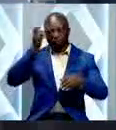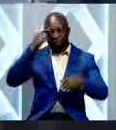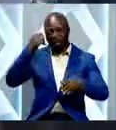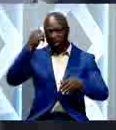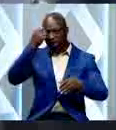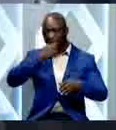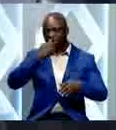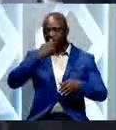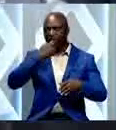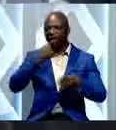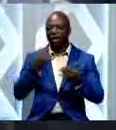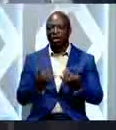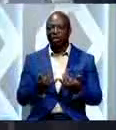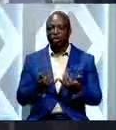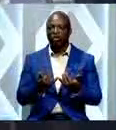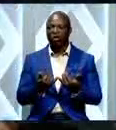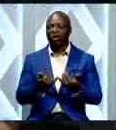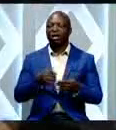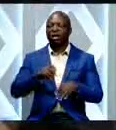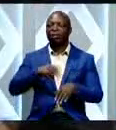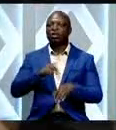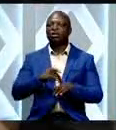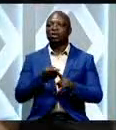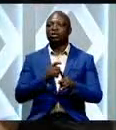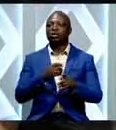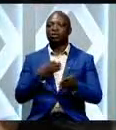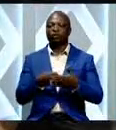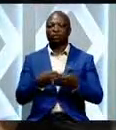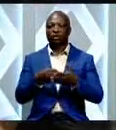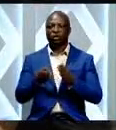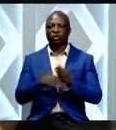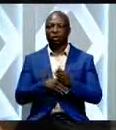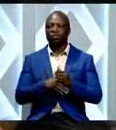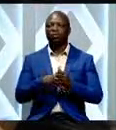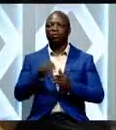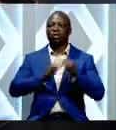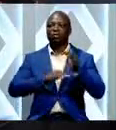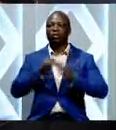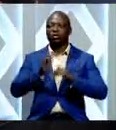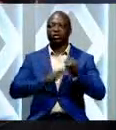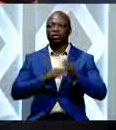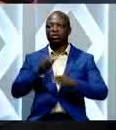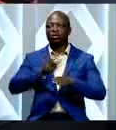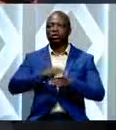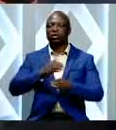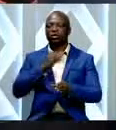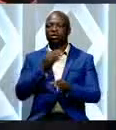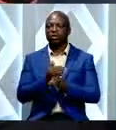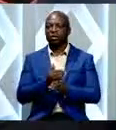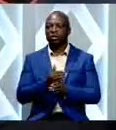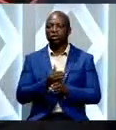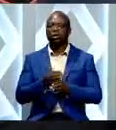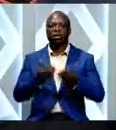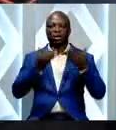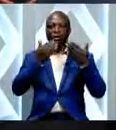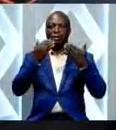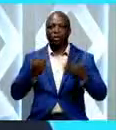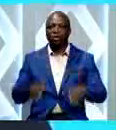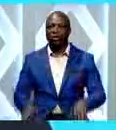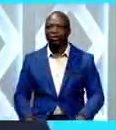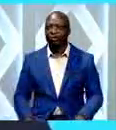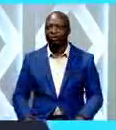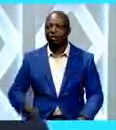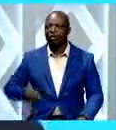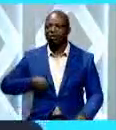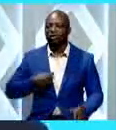africains, actuellement la principale source de financement des infrastructures sur le continent. Merci de nous